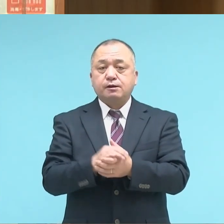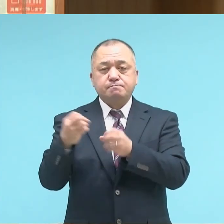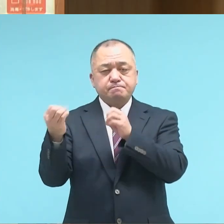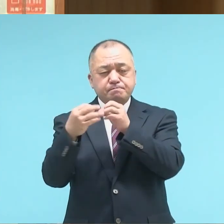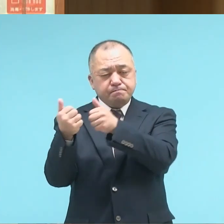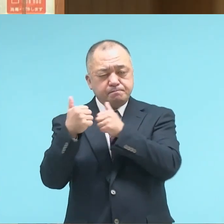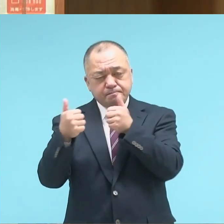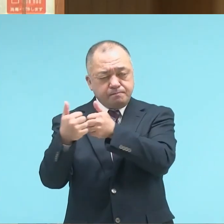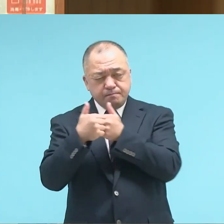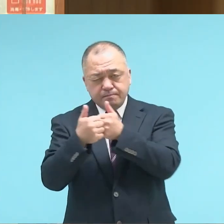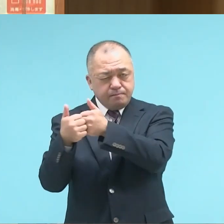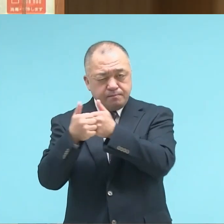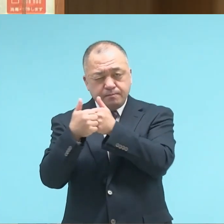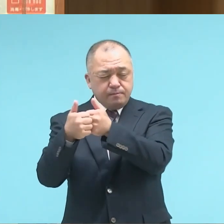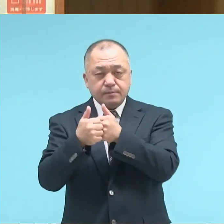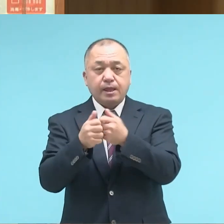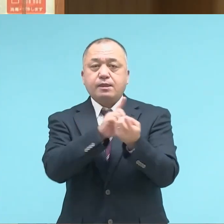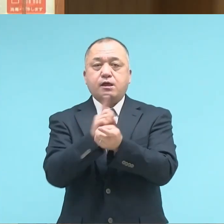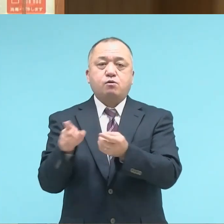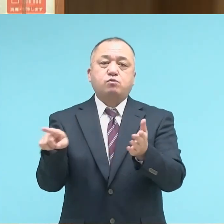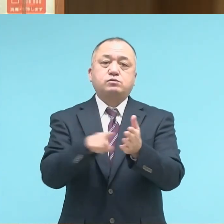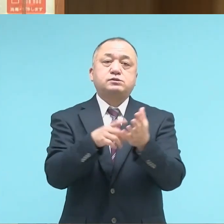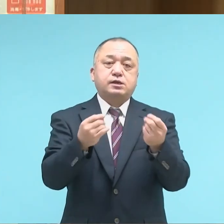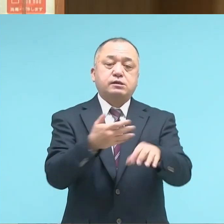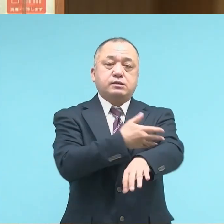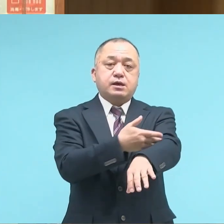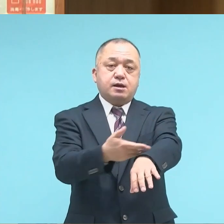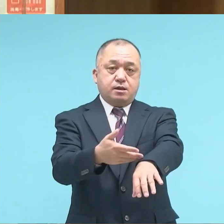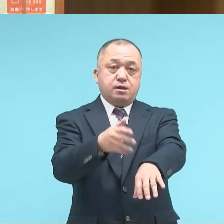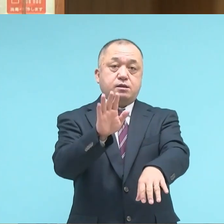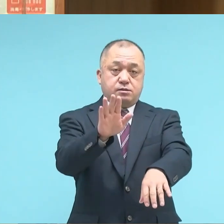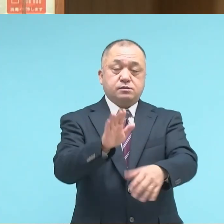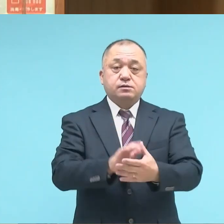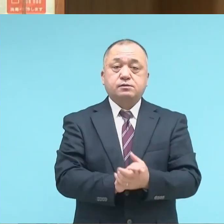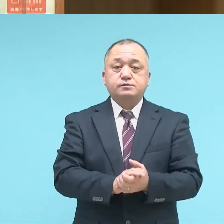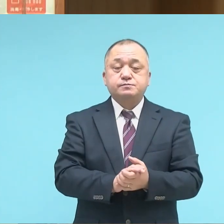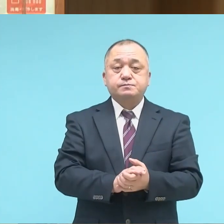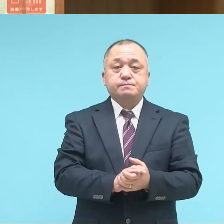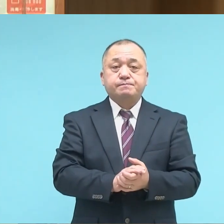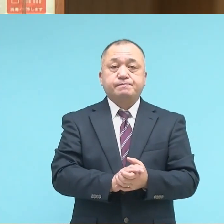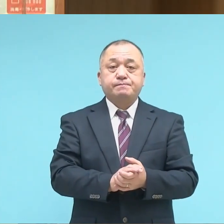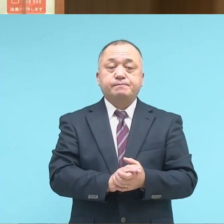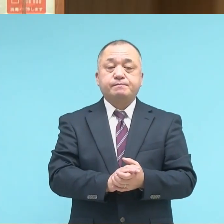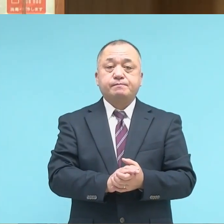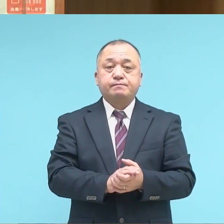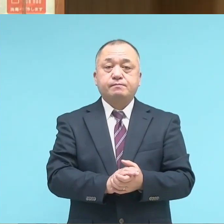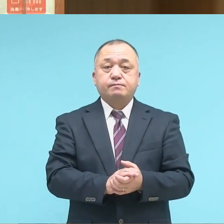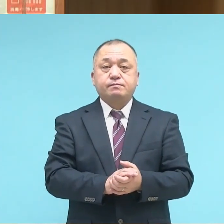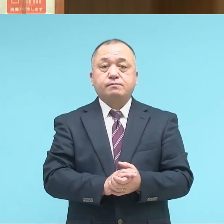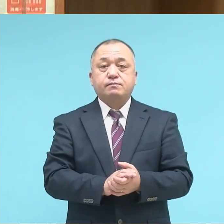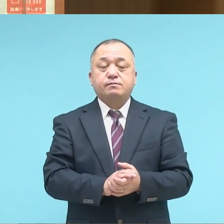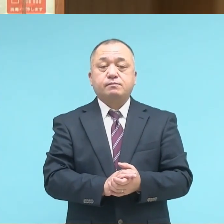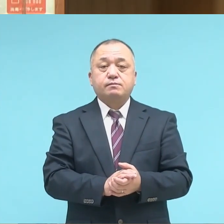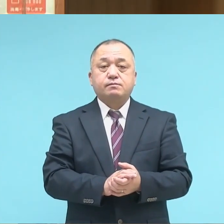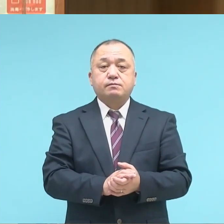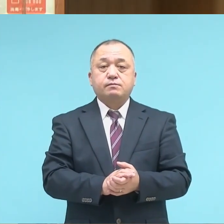対応してきたという流れです。事件です。 ありがとうございます。昨日